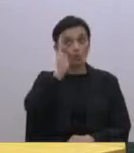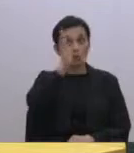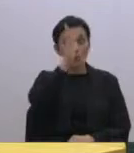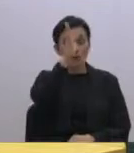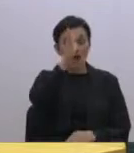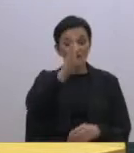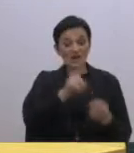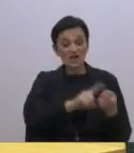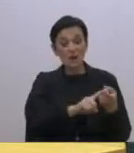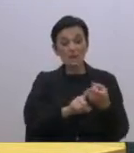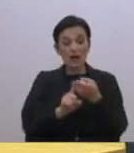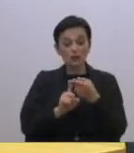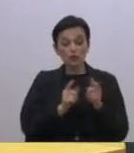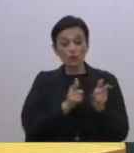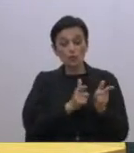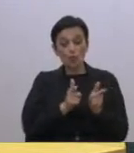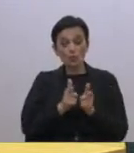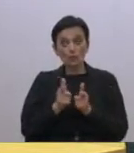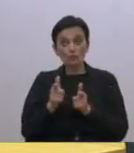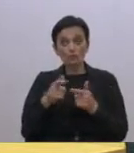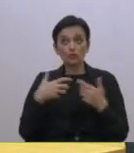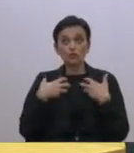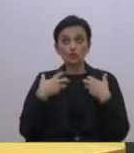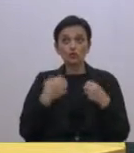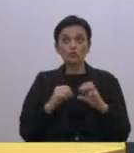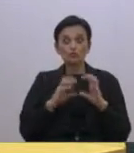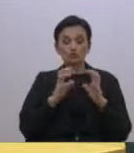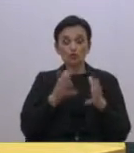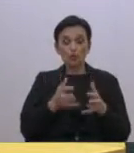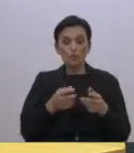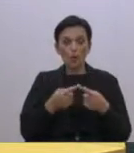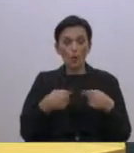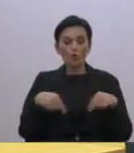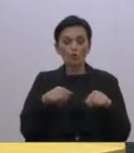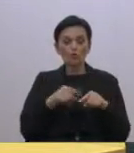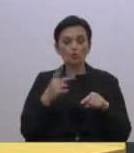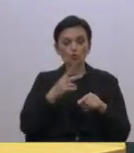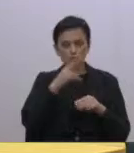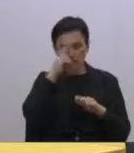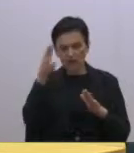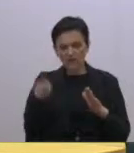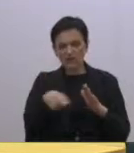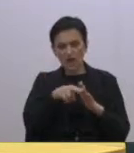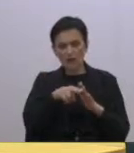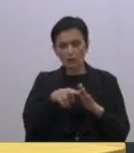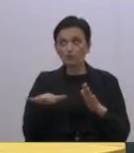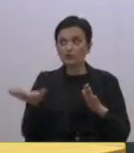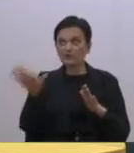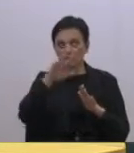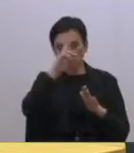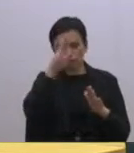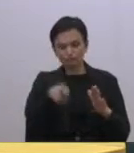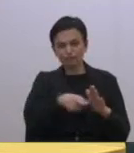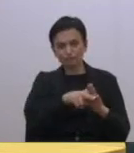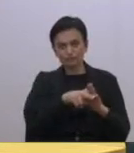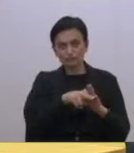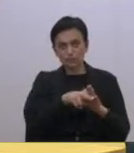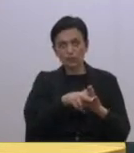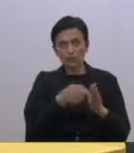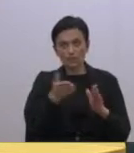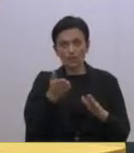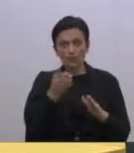რომ მოვემზადოთ, ჯანდაცვის მსოფლიო ორგანიზაციას უნდა დაემორჩილონო ქვეყნებიო. წარმოიდგინეთ,